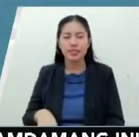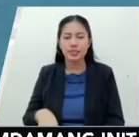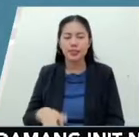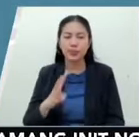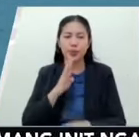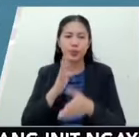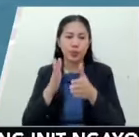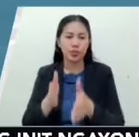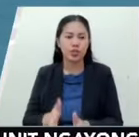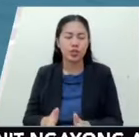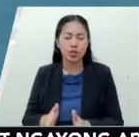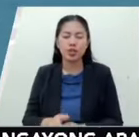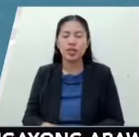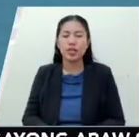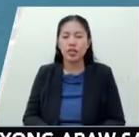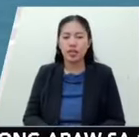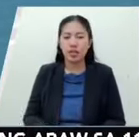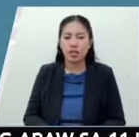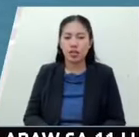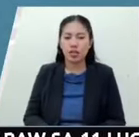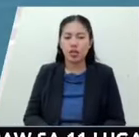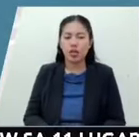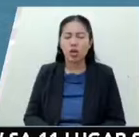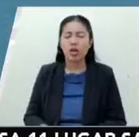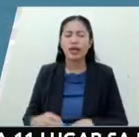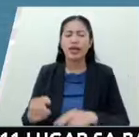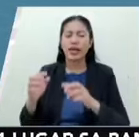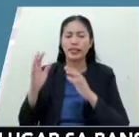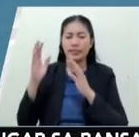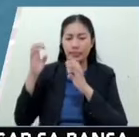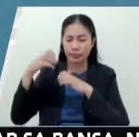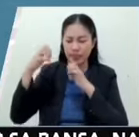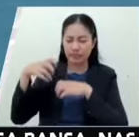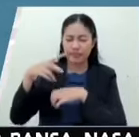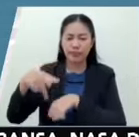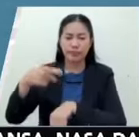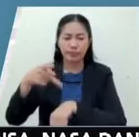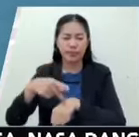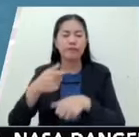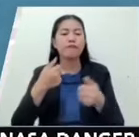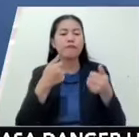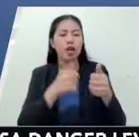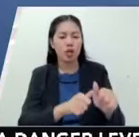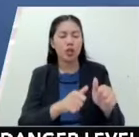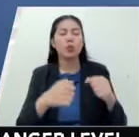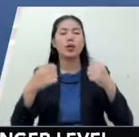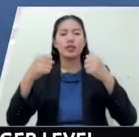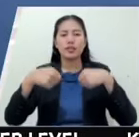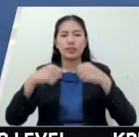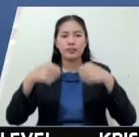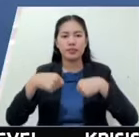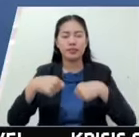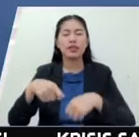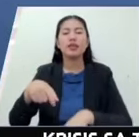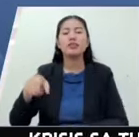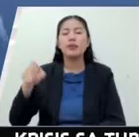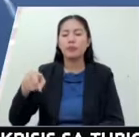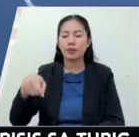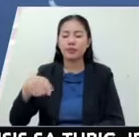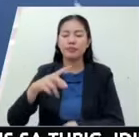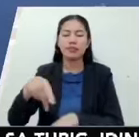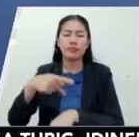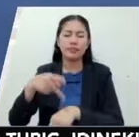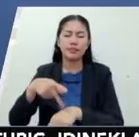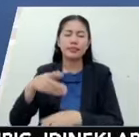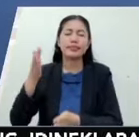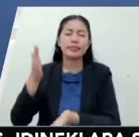Pilipinas sa naging kasunduan ng dalawang bansa kaugnay rito. Dapat na rin daw tigilan ng Pilipinas ang panghihimasok sa